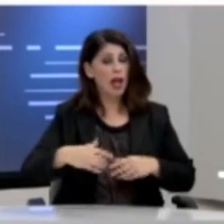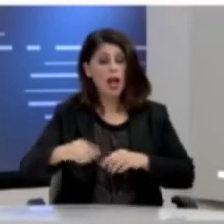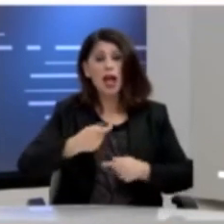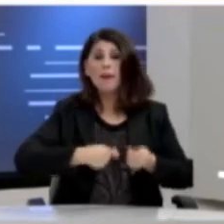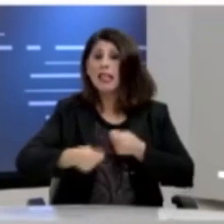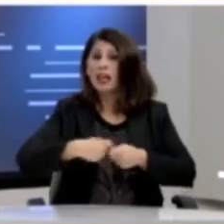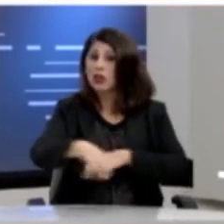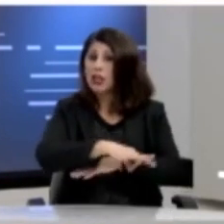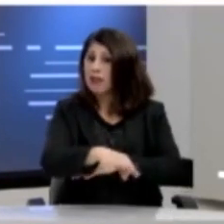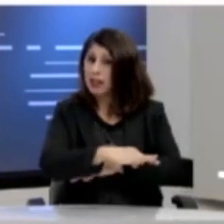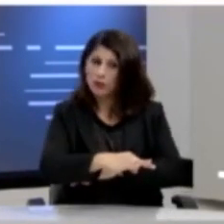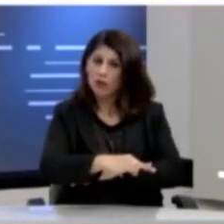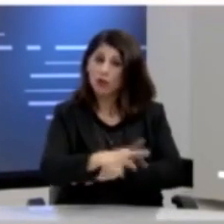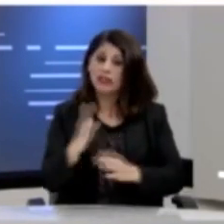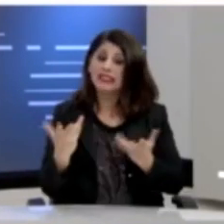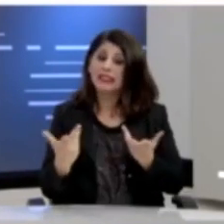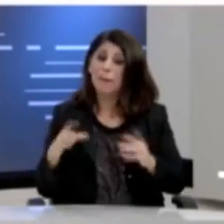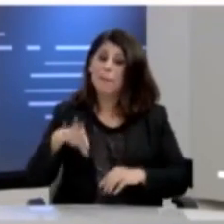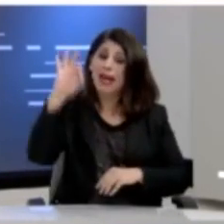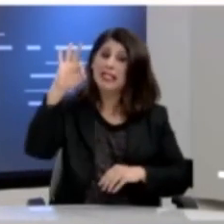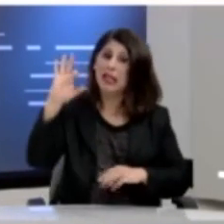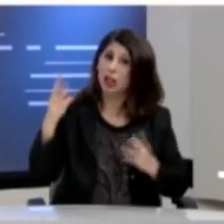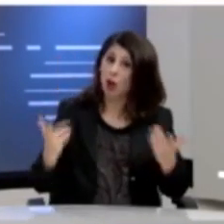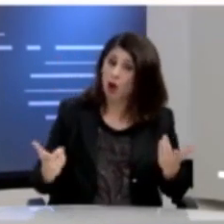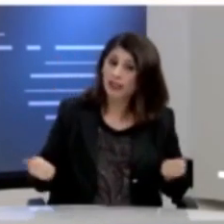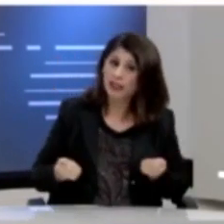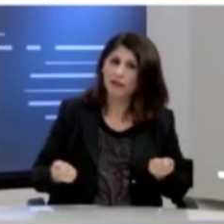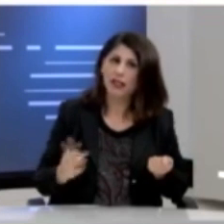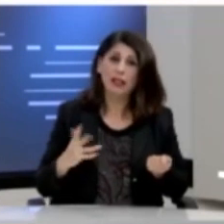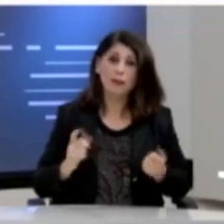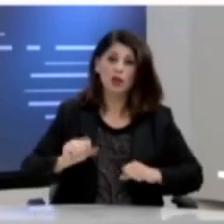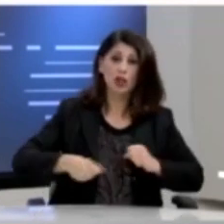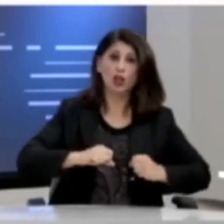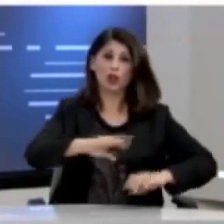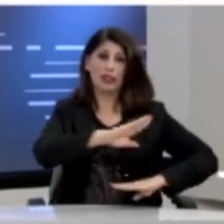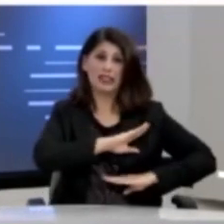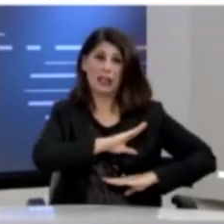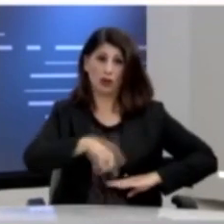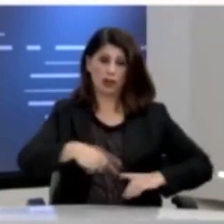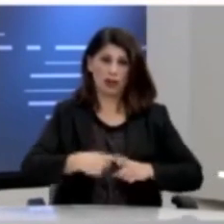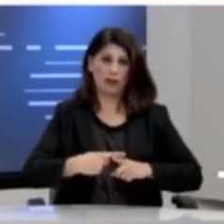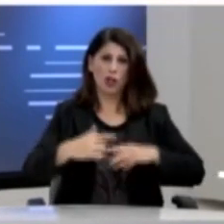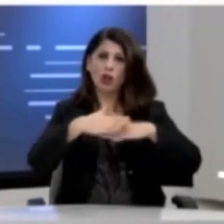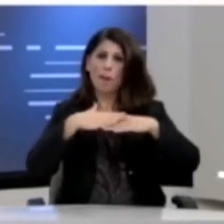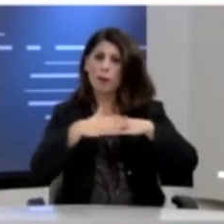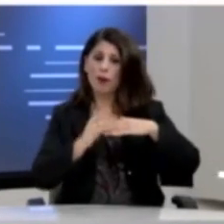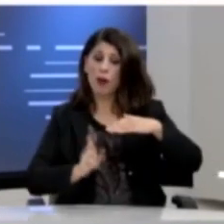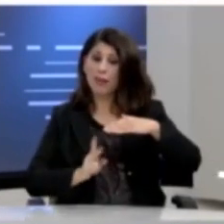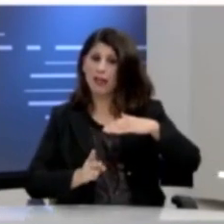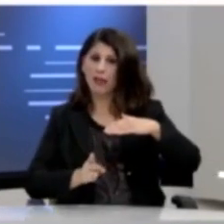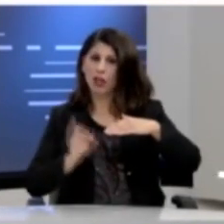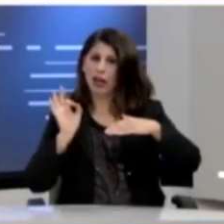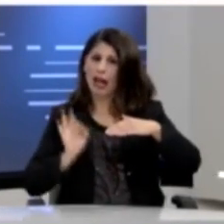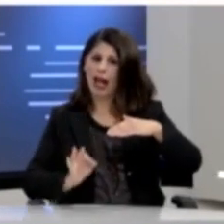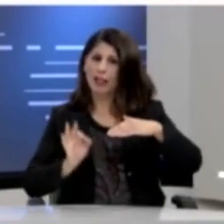σχεδιασμό, το χαρακτήρα του περιστατικού και των κινήσεων των ελληνικών ενόπλων δυνάμεων, το επίπεδο επικινδυνότητας